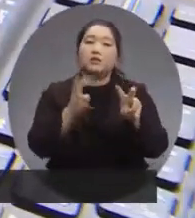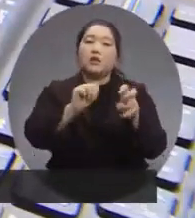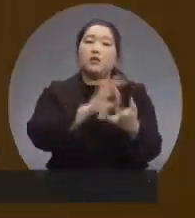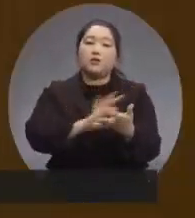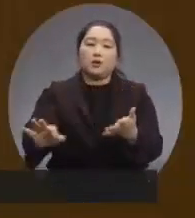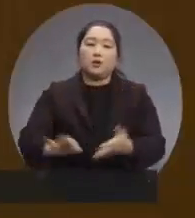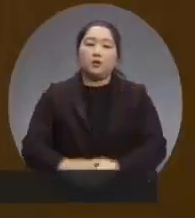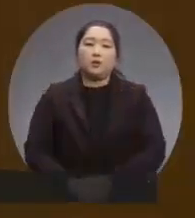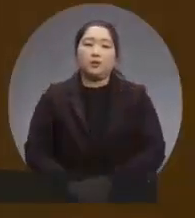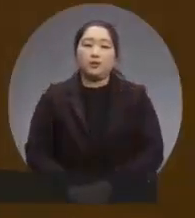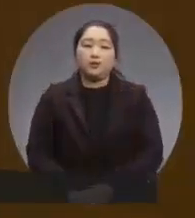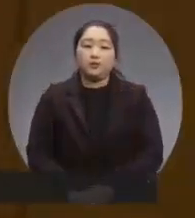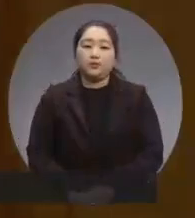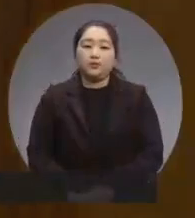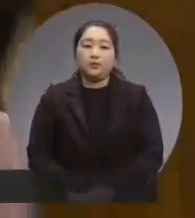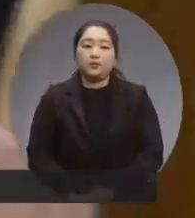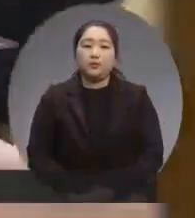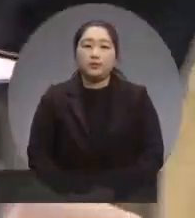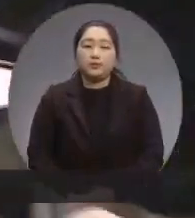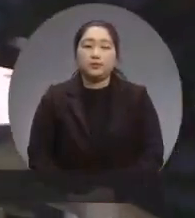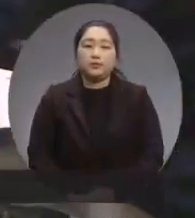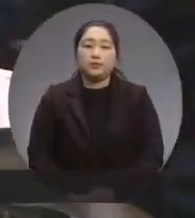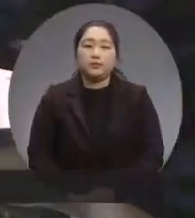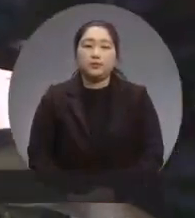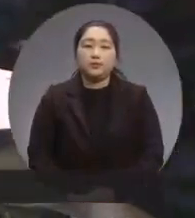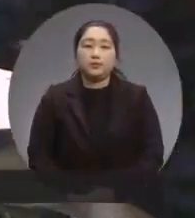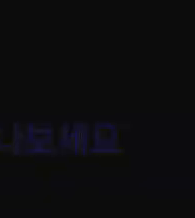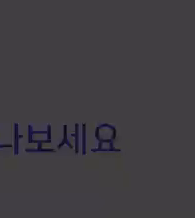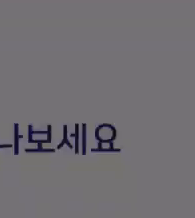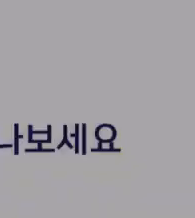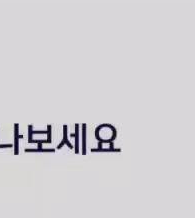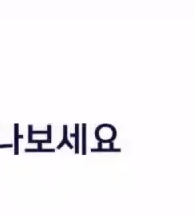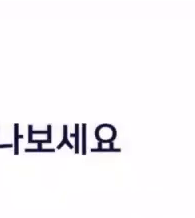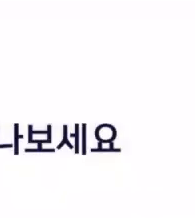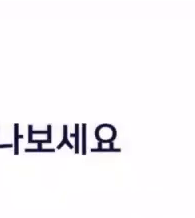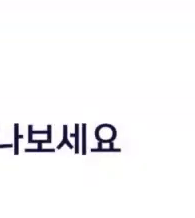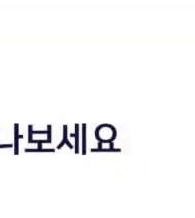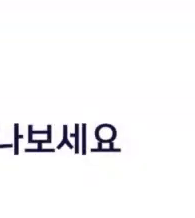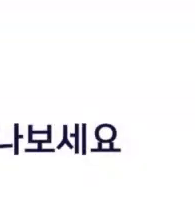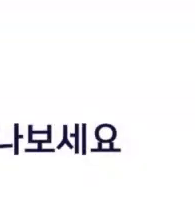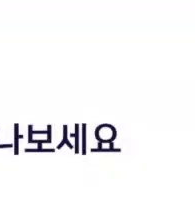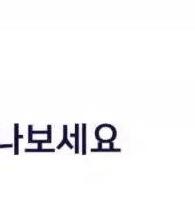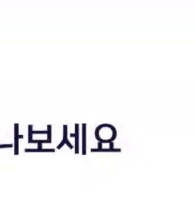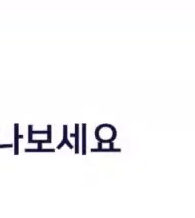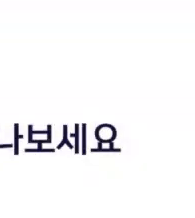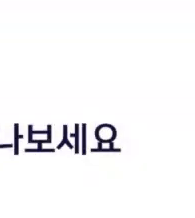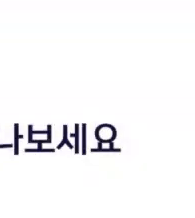들어갑니다. MBC 뉴스 이지연입니다.